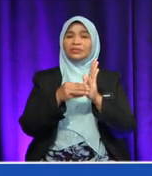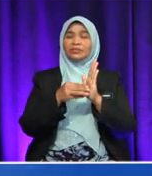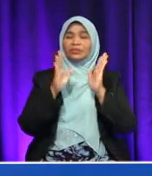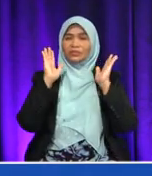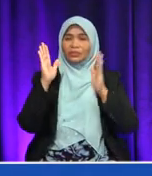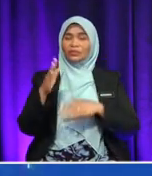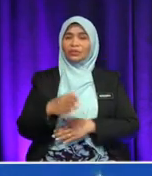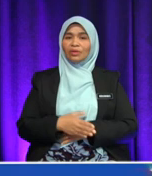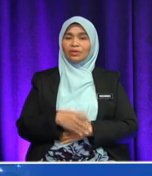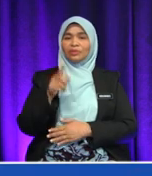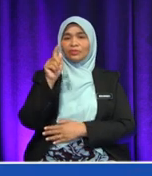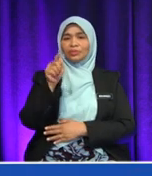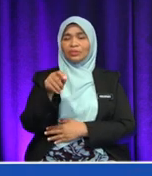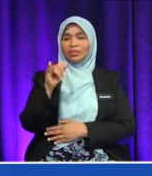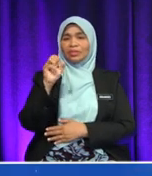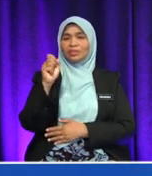salat istikharah